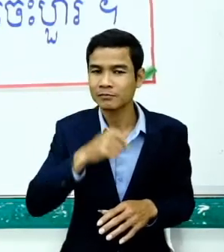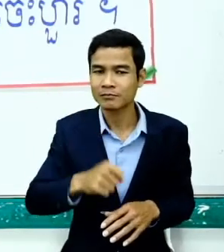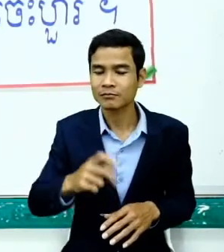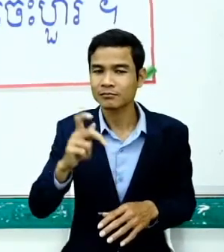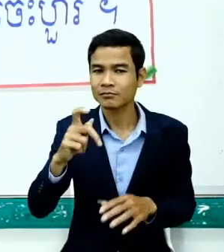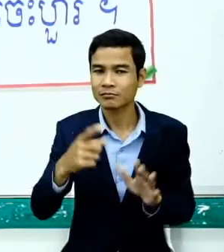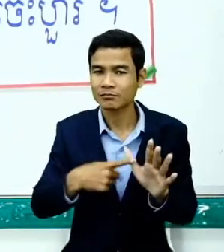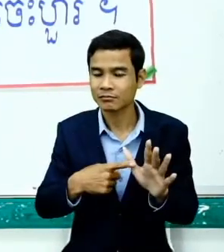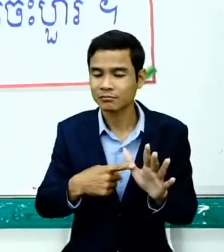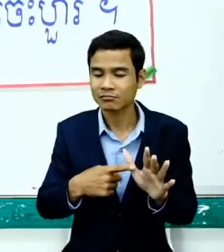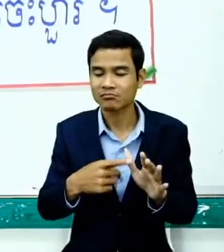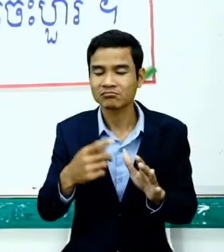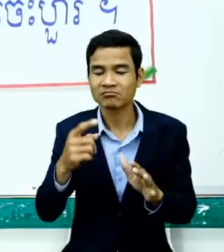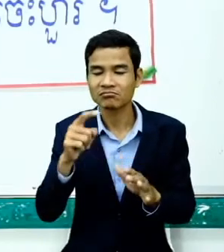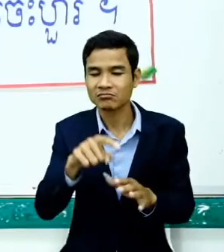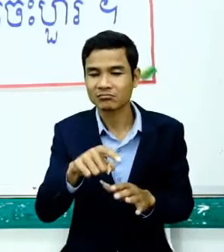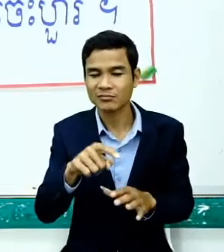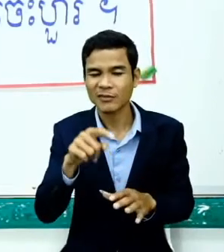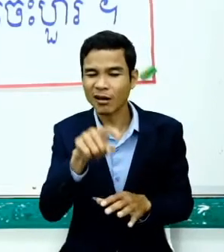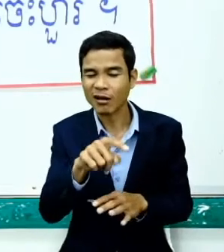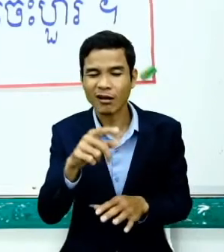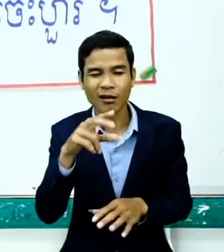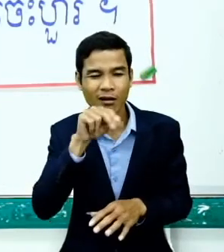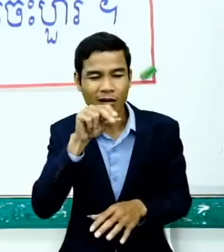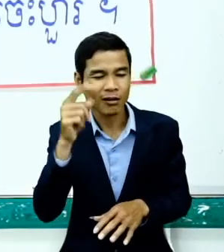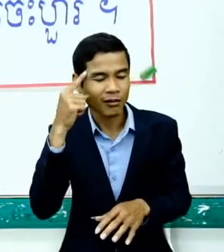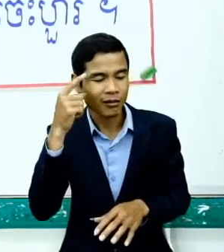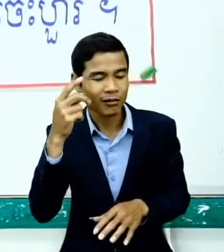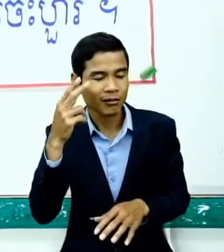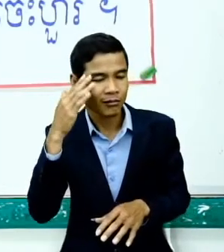គាត់ចេះមូលហេតុអីទៅណាកូន